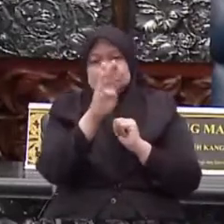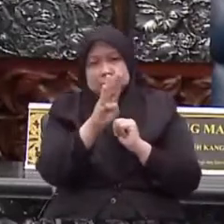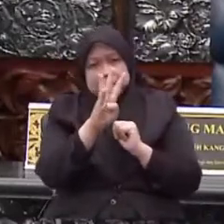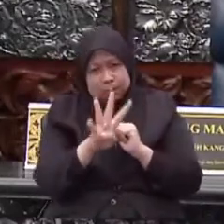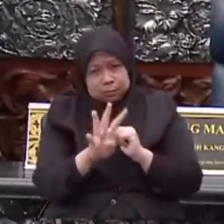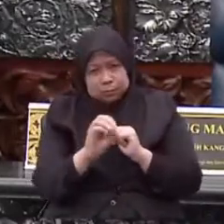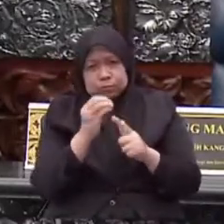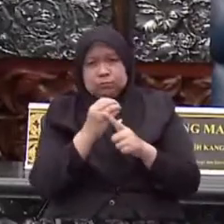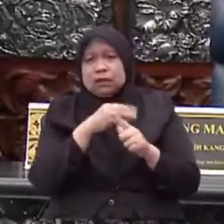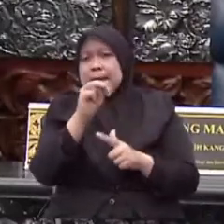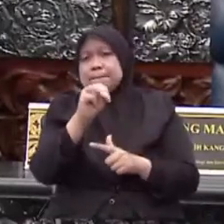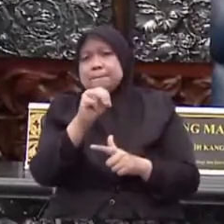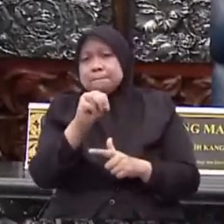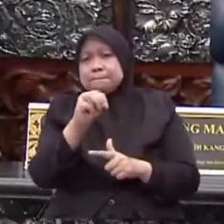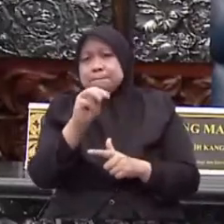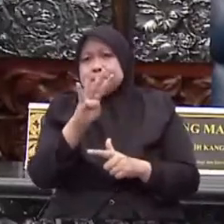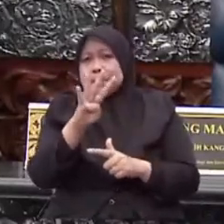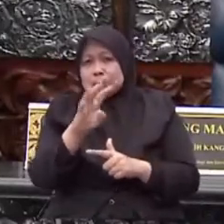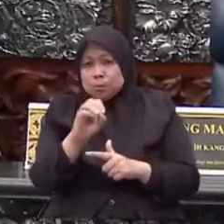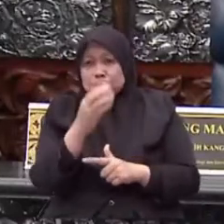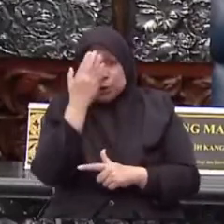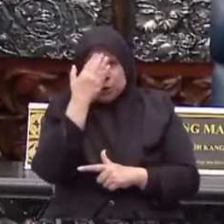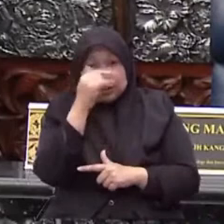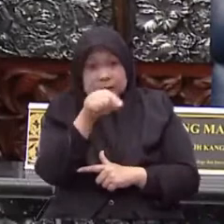nabi 40 atau 40